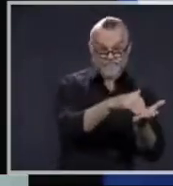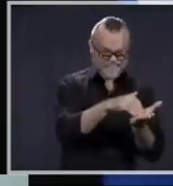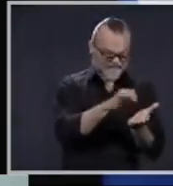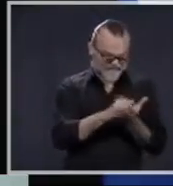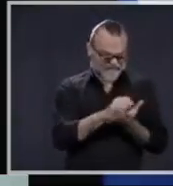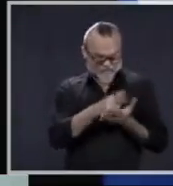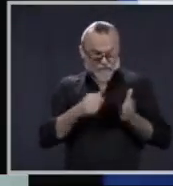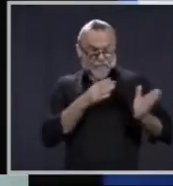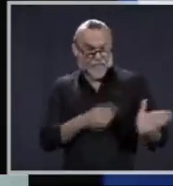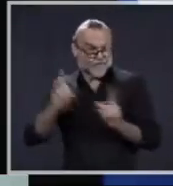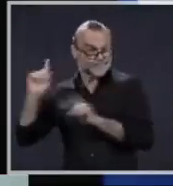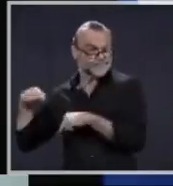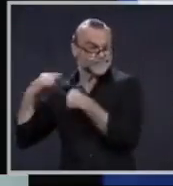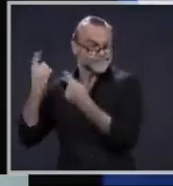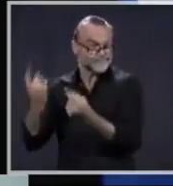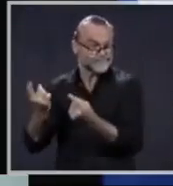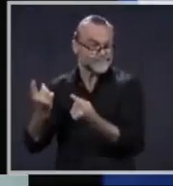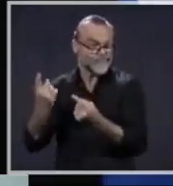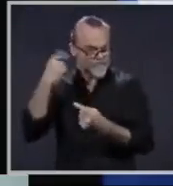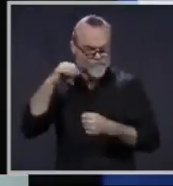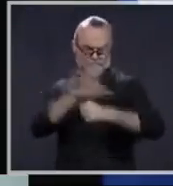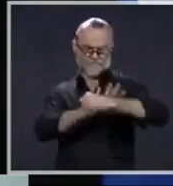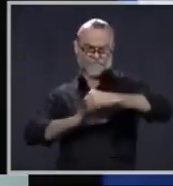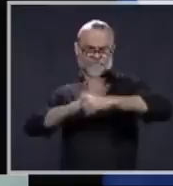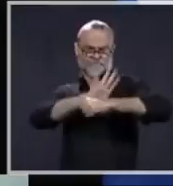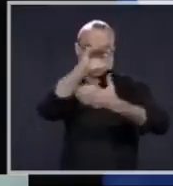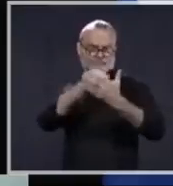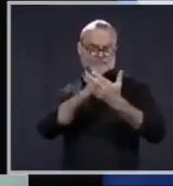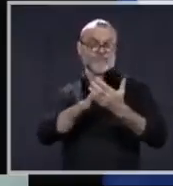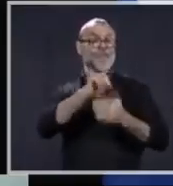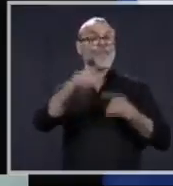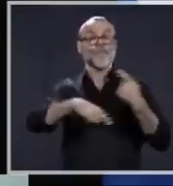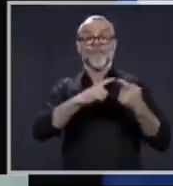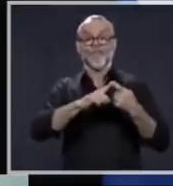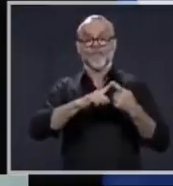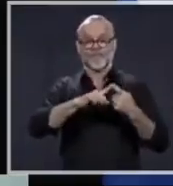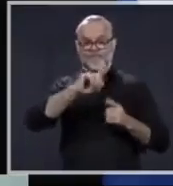keep our distances and wear a mask